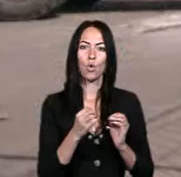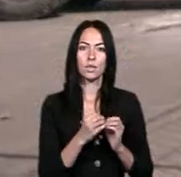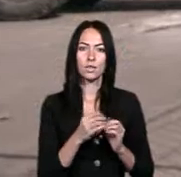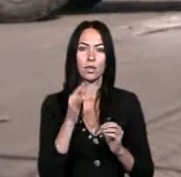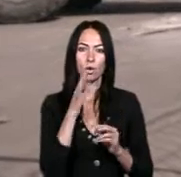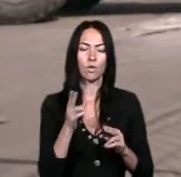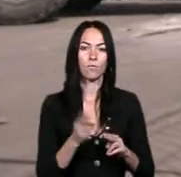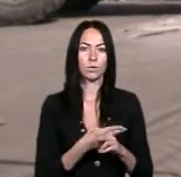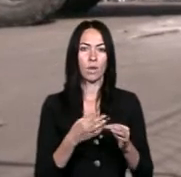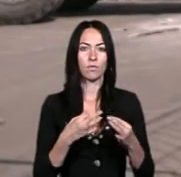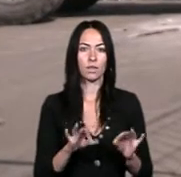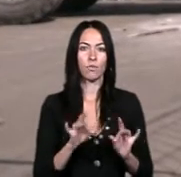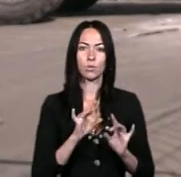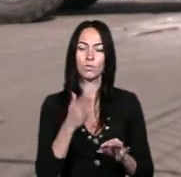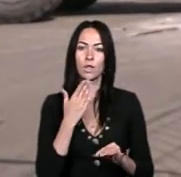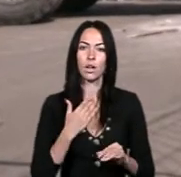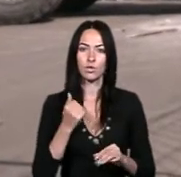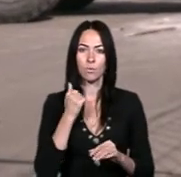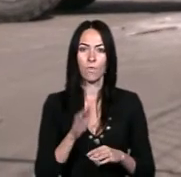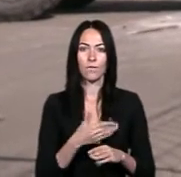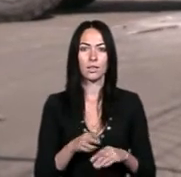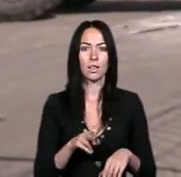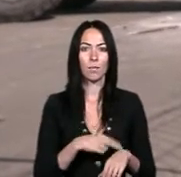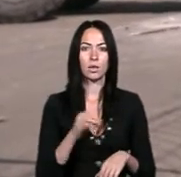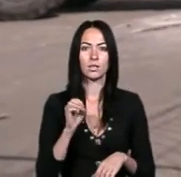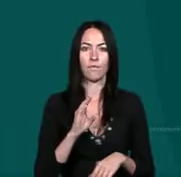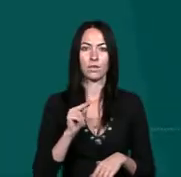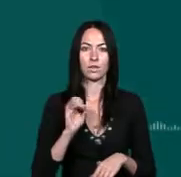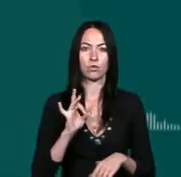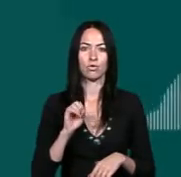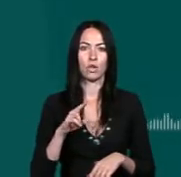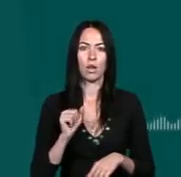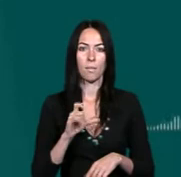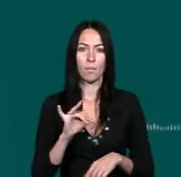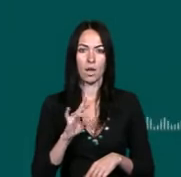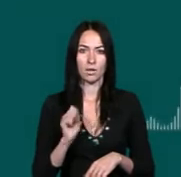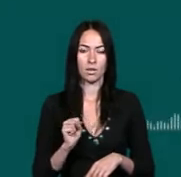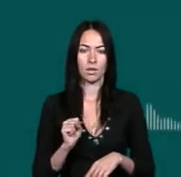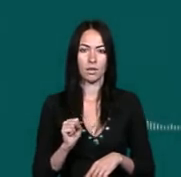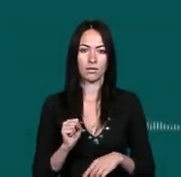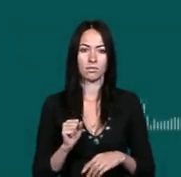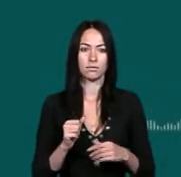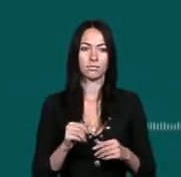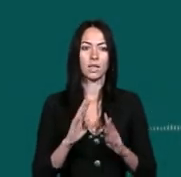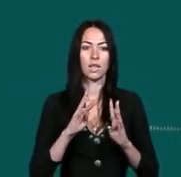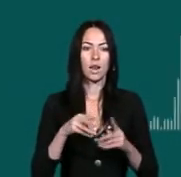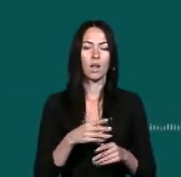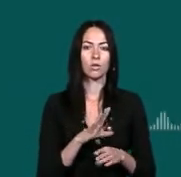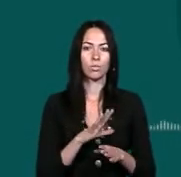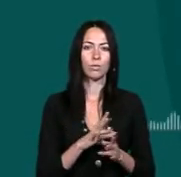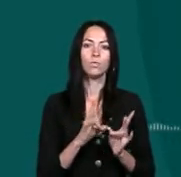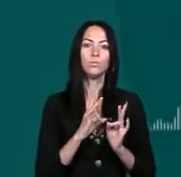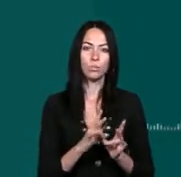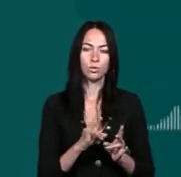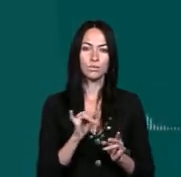волі, розповіла речниця Московського відділу поліції Евеліна Черепахіна. Трактор був пошкоджений шляхом